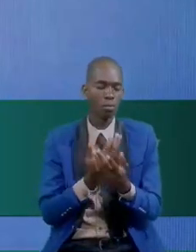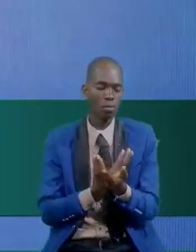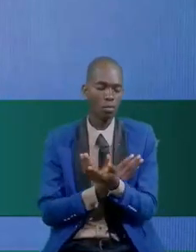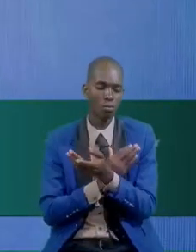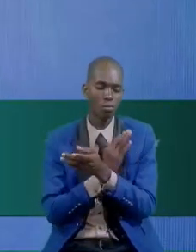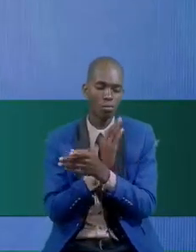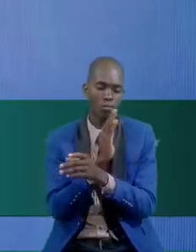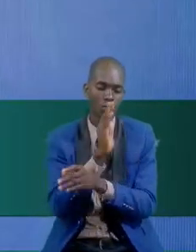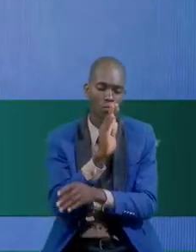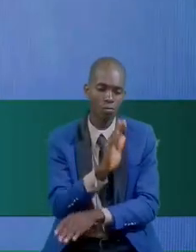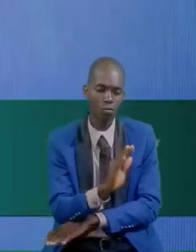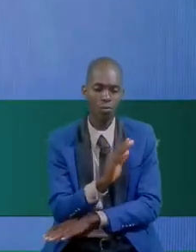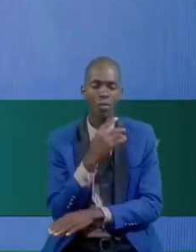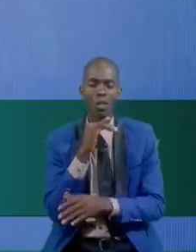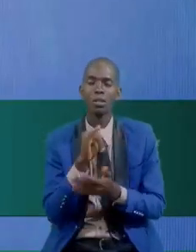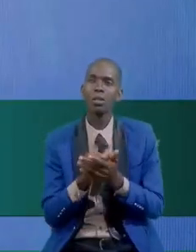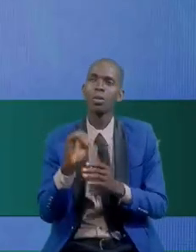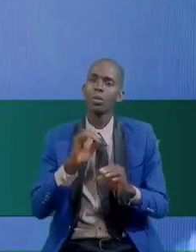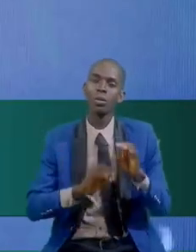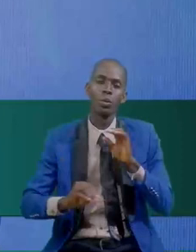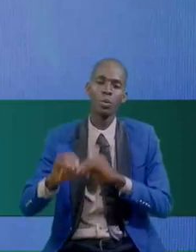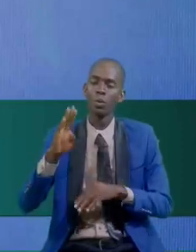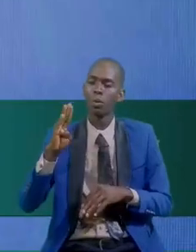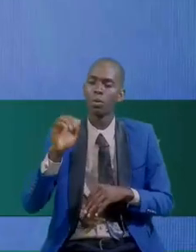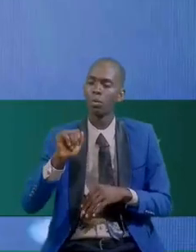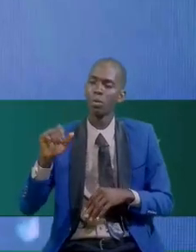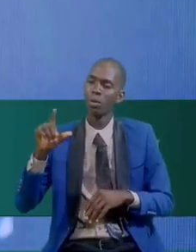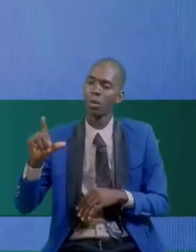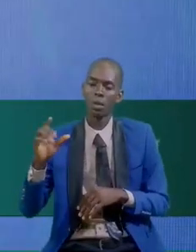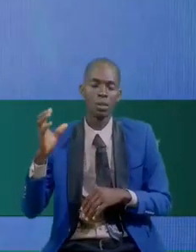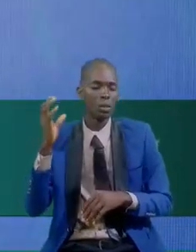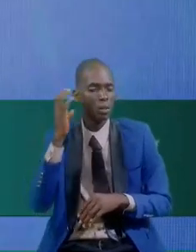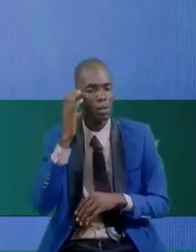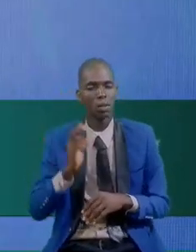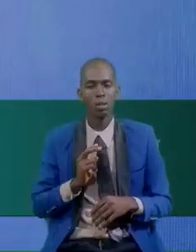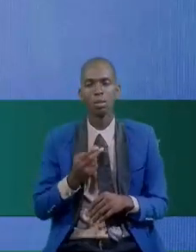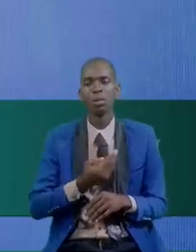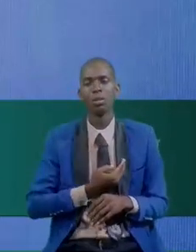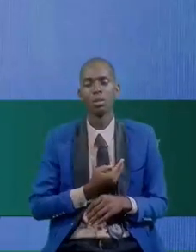Depuis le matin jusqu'à midi en disant, Baal, réponds-nous. Baal, réponds-nous.